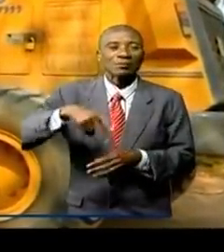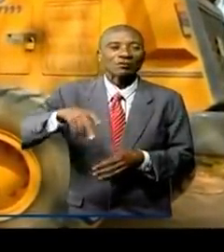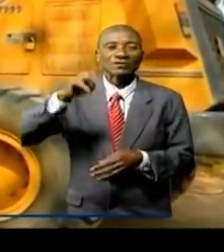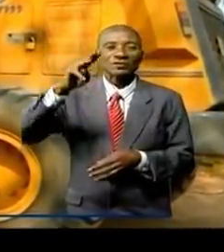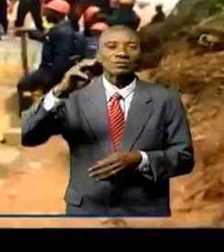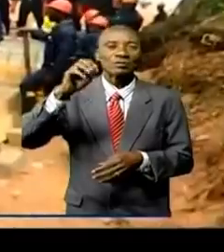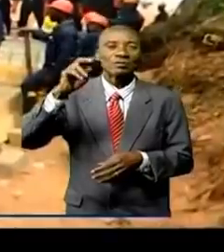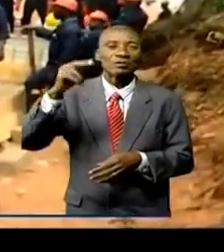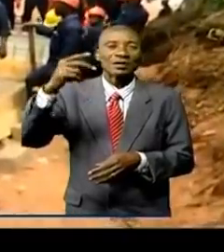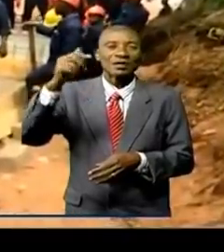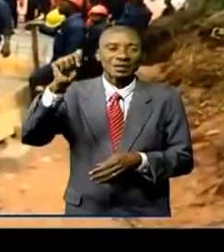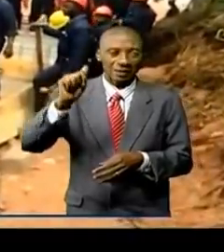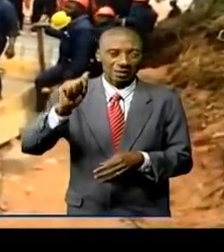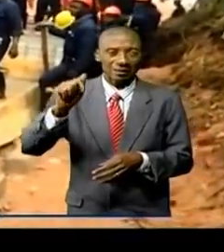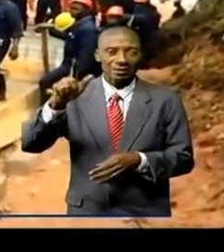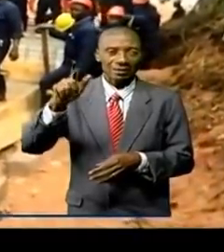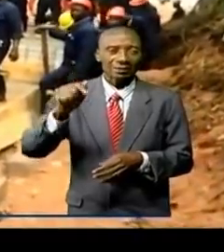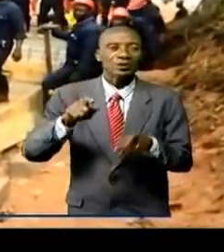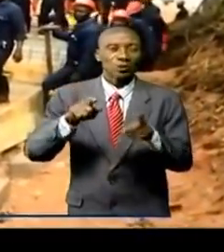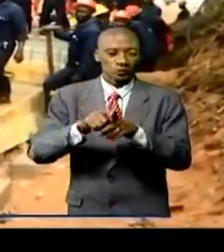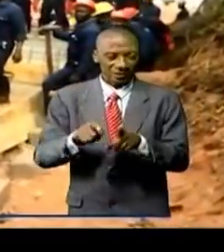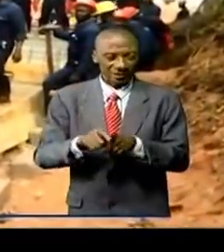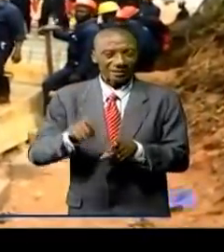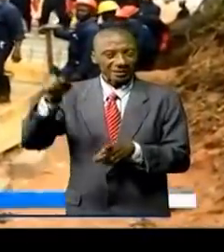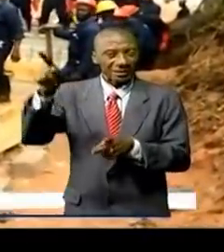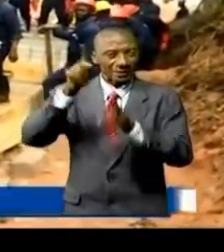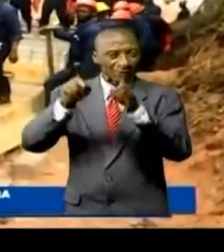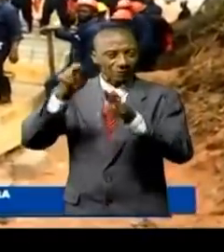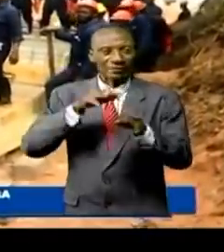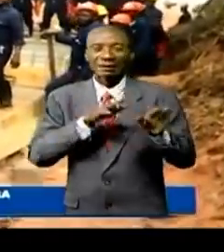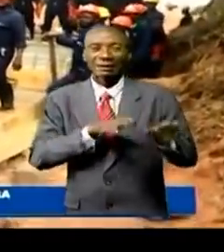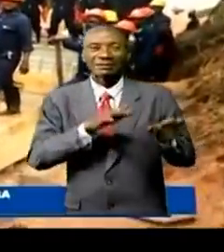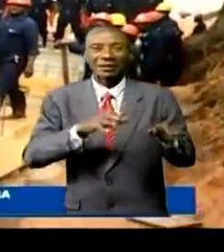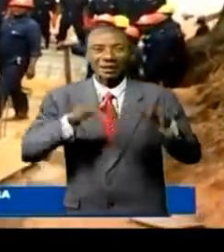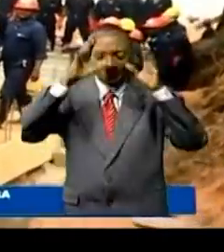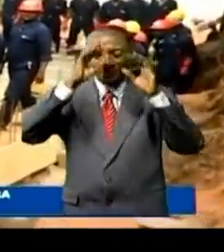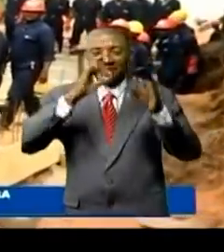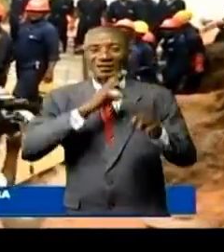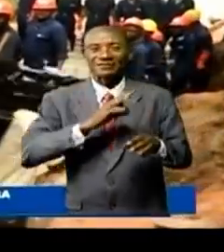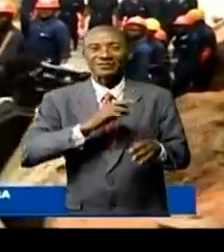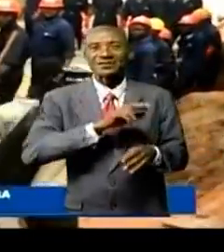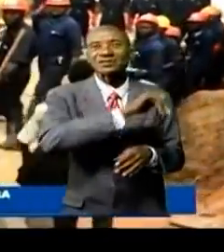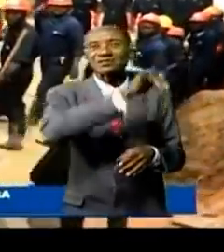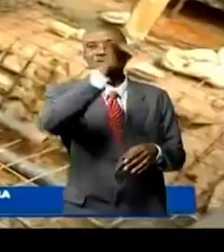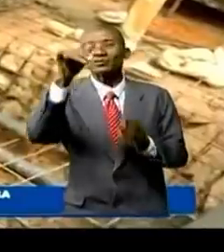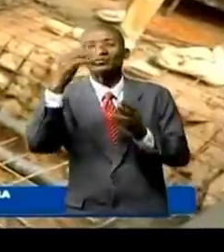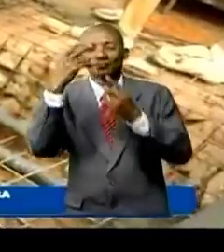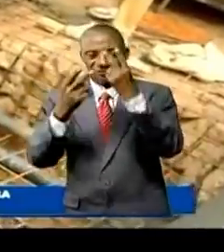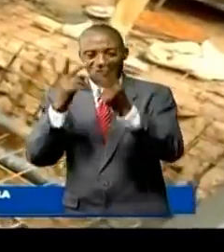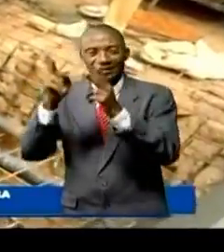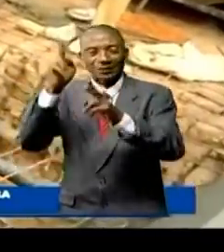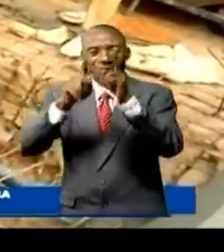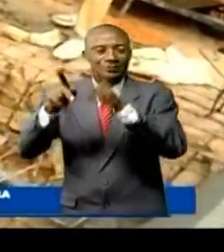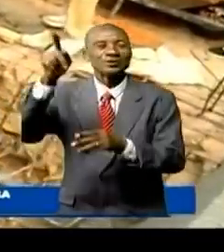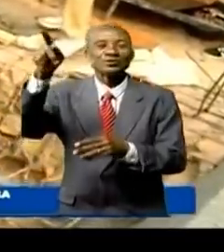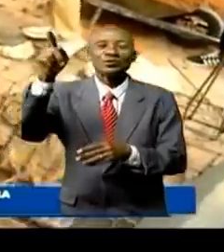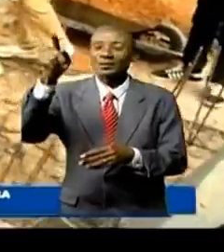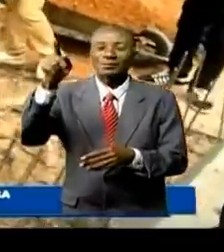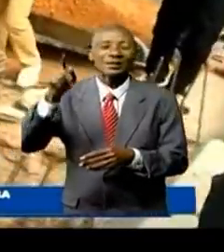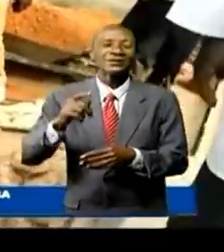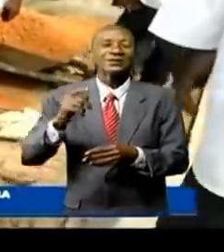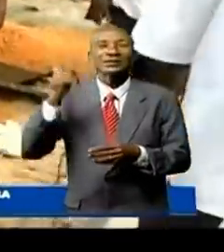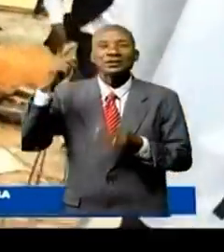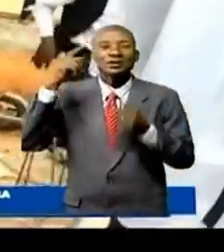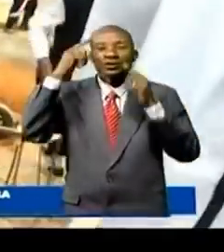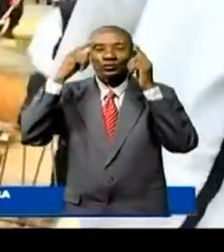jours dans l'espace Grand Équateur du président de la République Félix-Antoine Tshisekedi Tshilombo, à en croire les sources officielles, dans le cadre